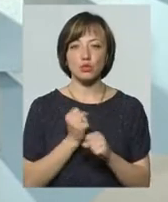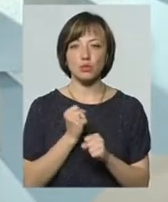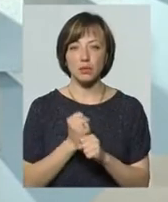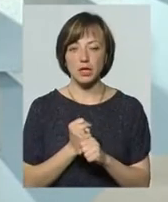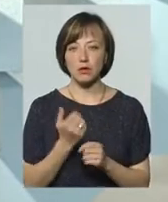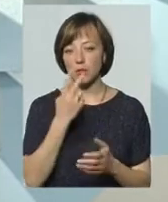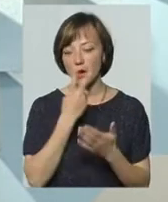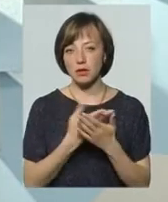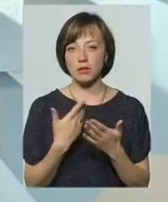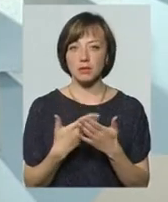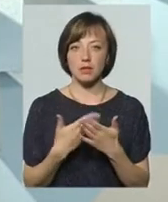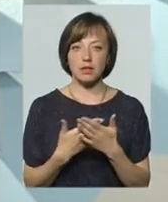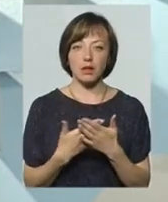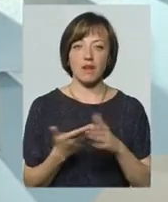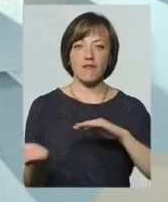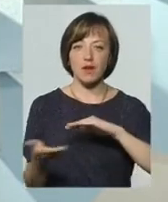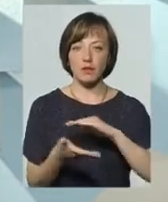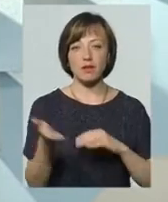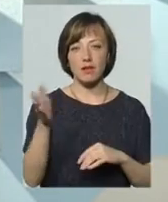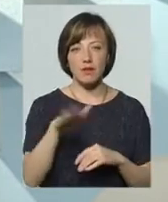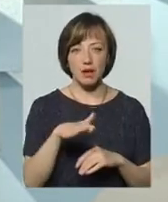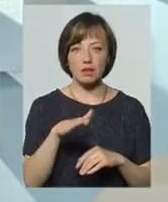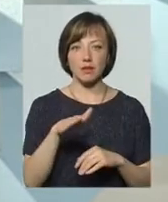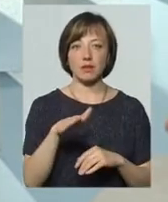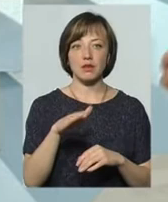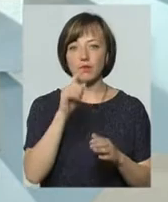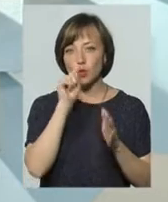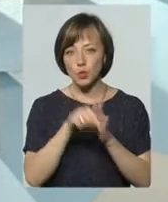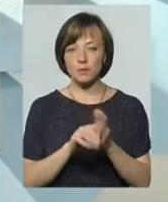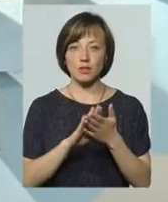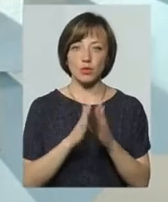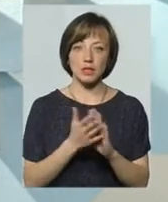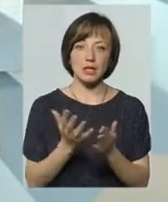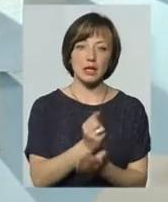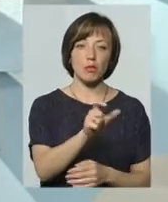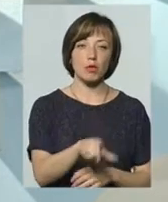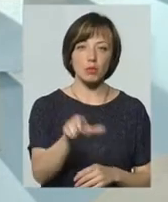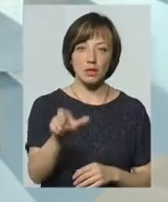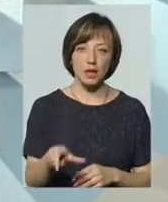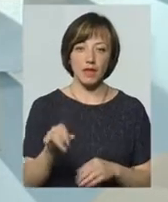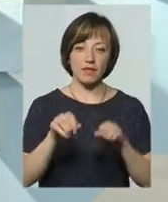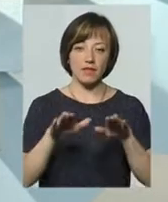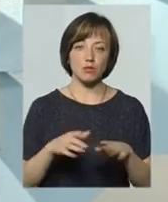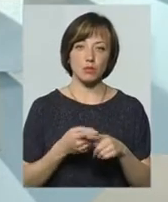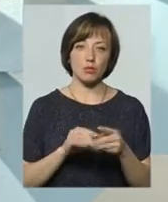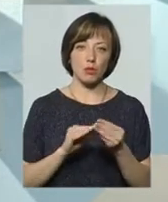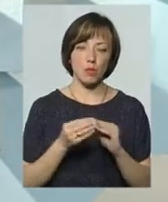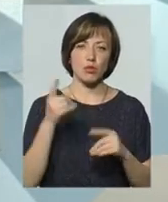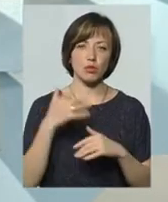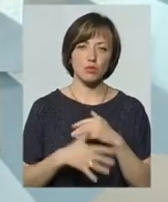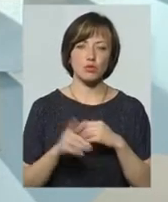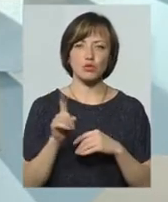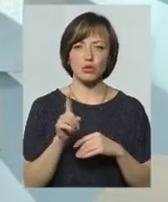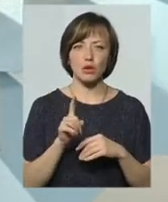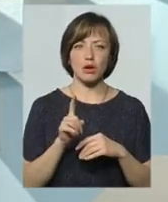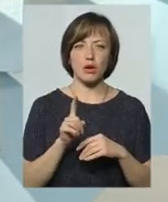Там, якщо ми бачимо неправильну вирубку, давайте ми втрутимося в цю ситуацію, знайдемо людей і вирішимо цю проблему. Ми розуміємо, що там